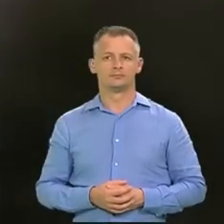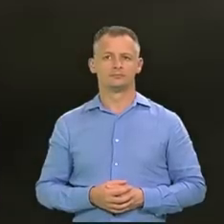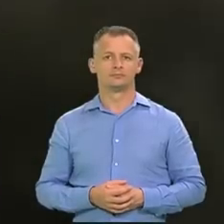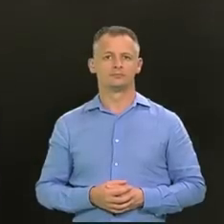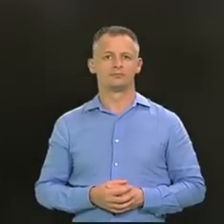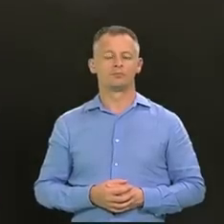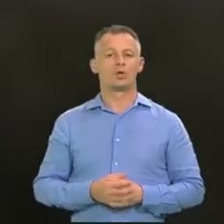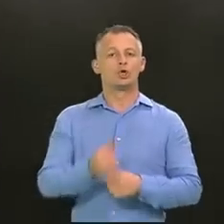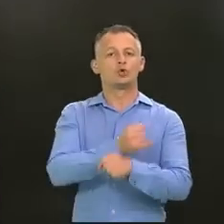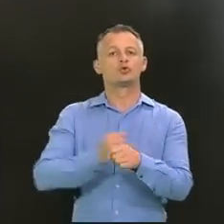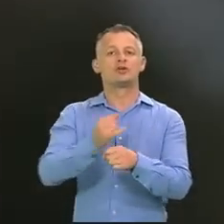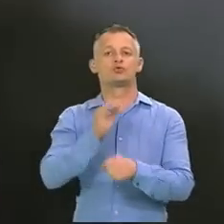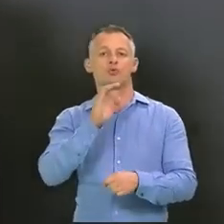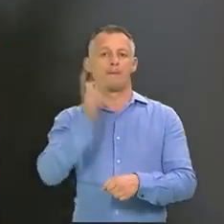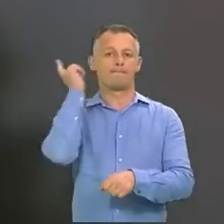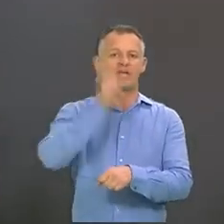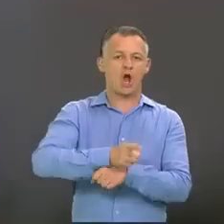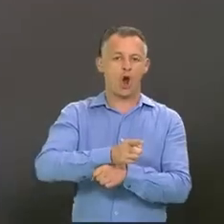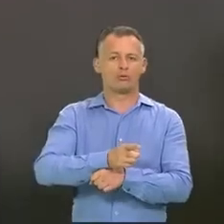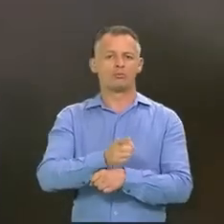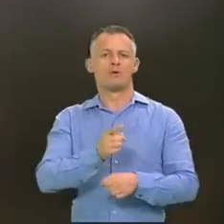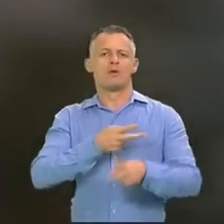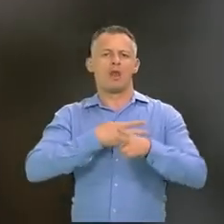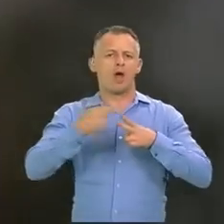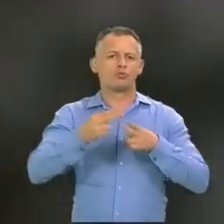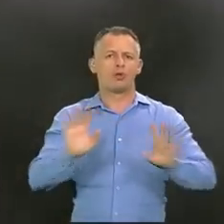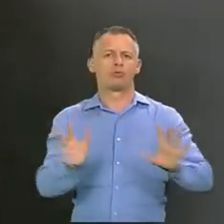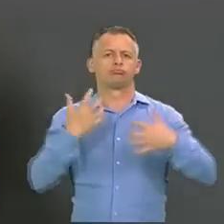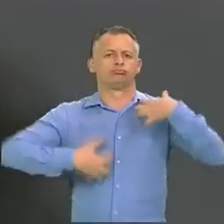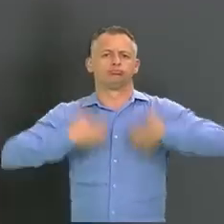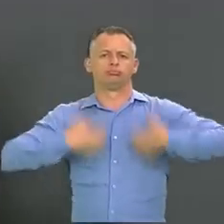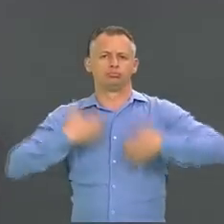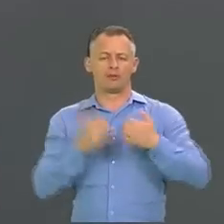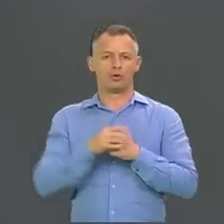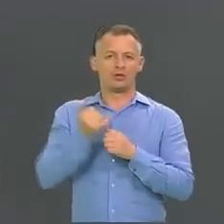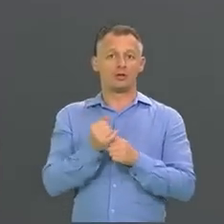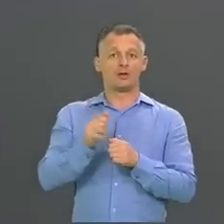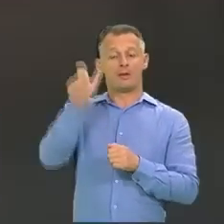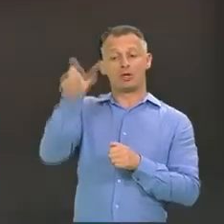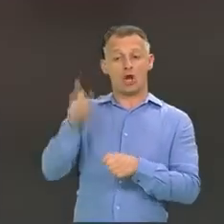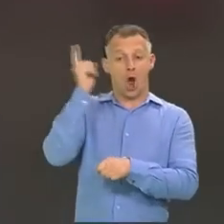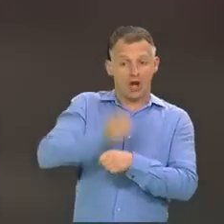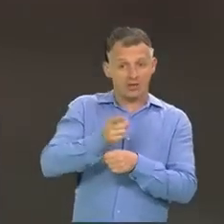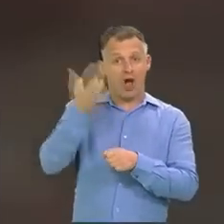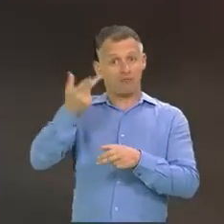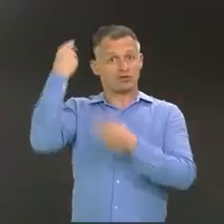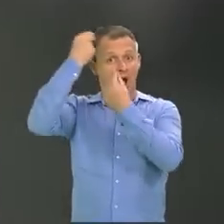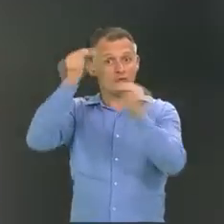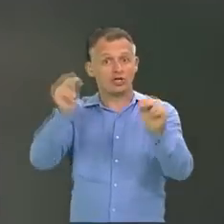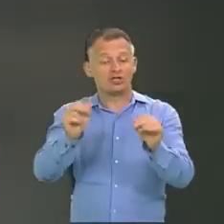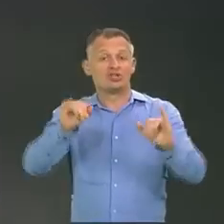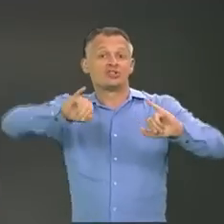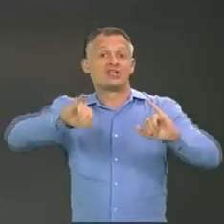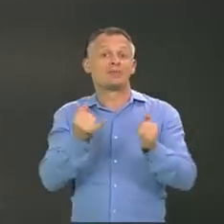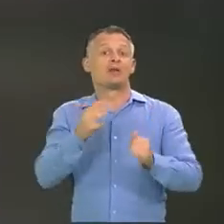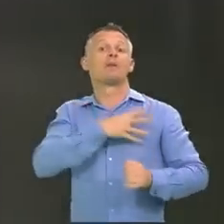În județul Bihor, natura s-a dezlănțuit cu o forță nemaivăzută. Orădenii fuseseră anunțați de meteorologi că vine furtuna, dar ce a urmat a